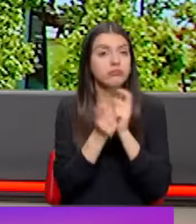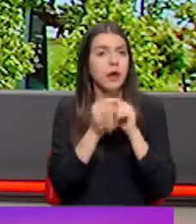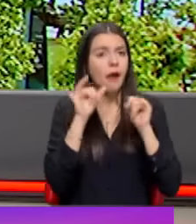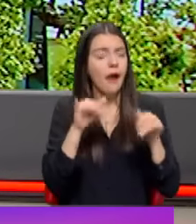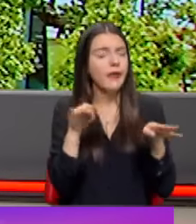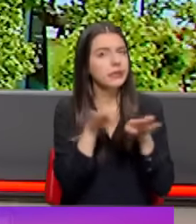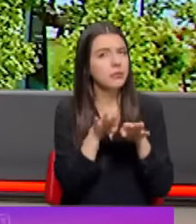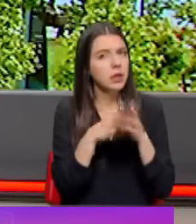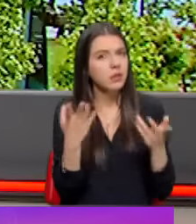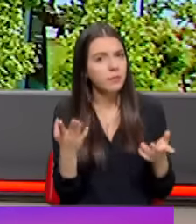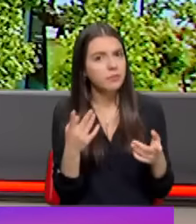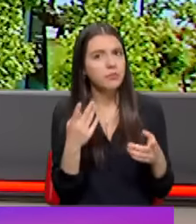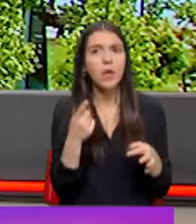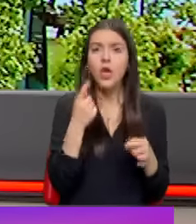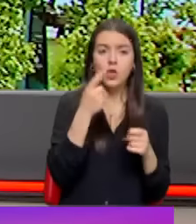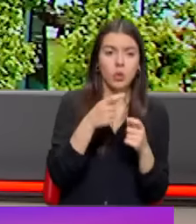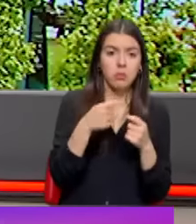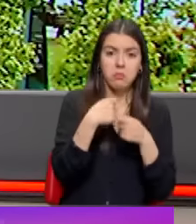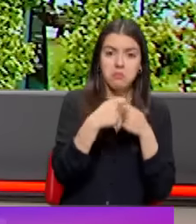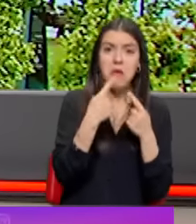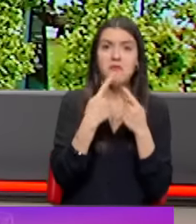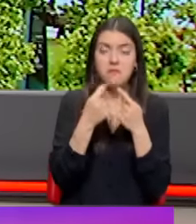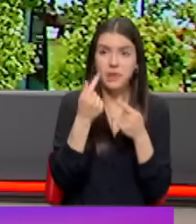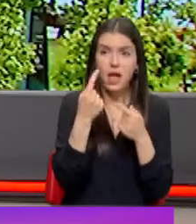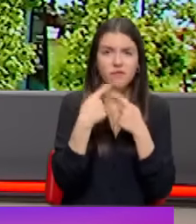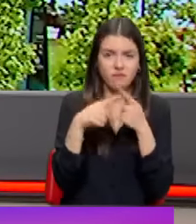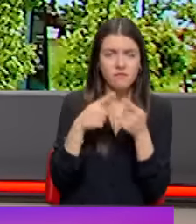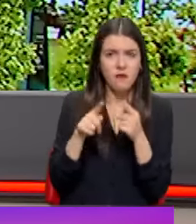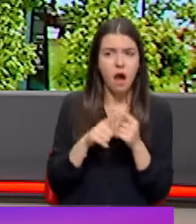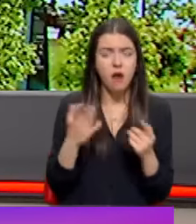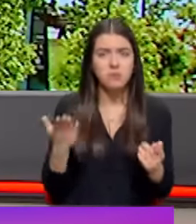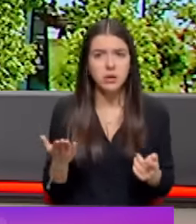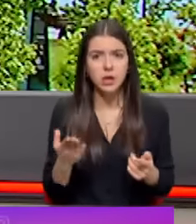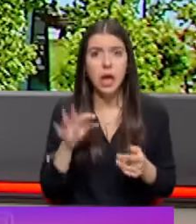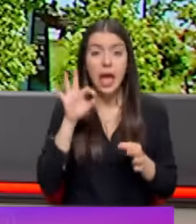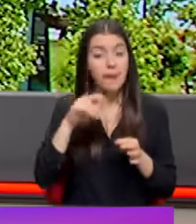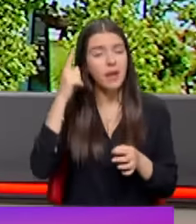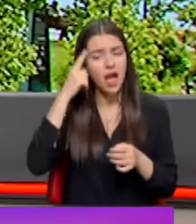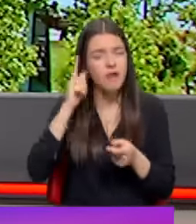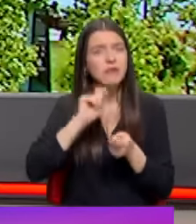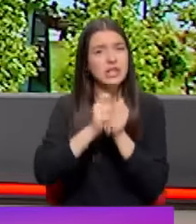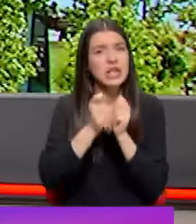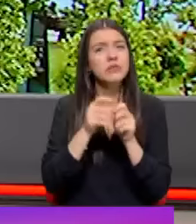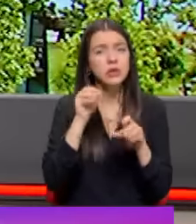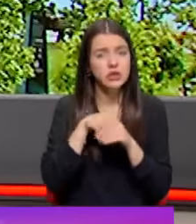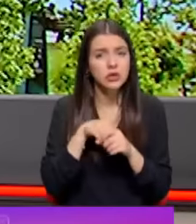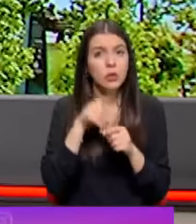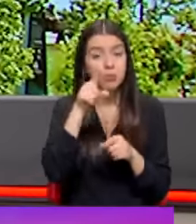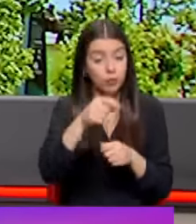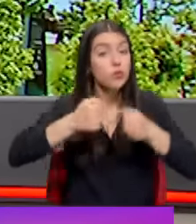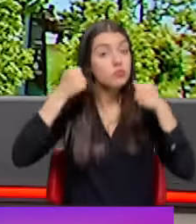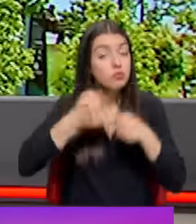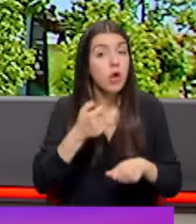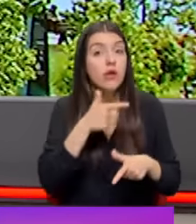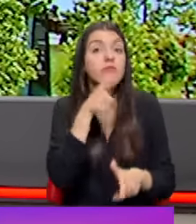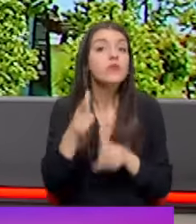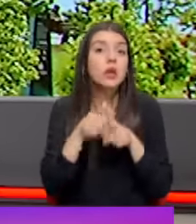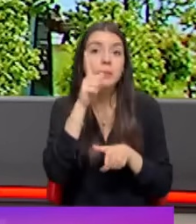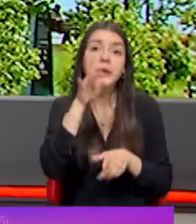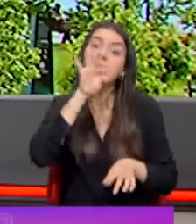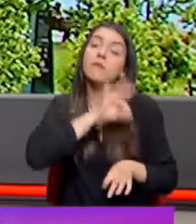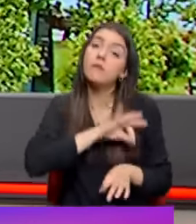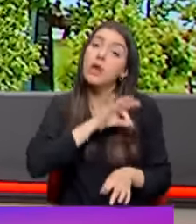tutuluyor olması mı, piyasada farklı bir kurun işliyor olması mı? Mesela bunları böyle kafada çevirmek için belki de bu boykot çağrısı bir